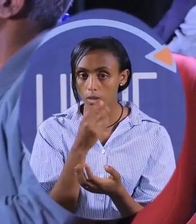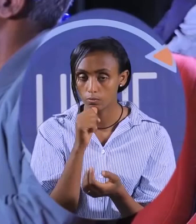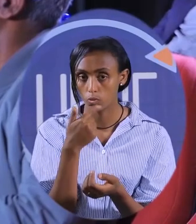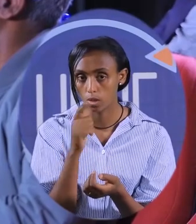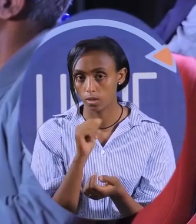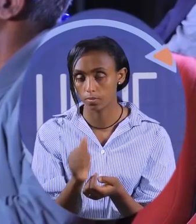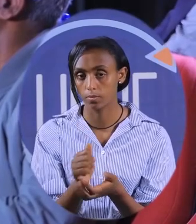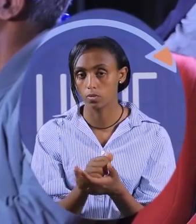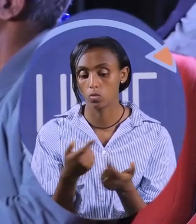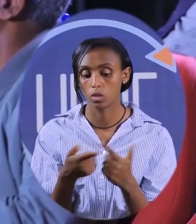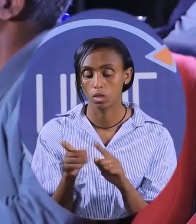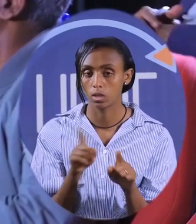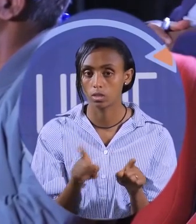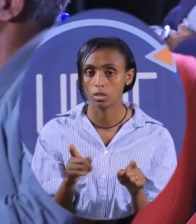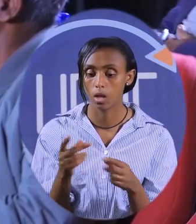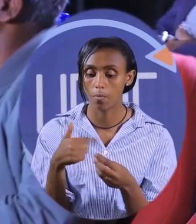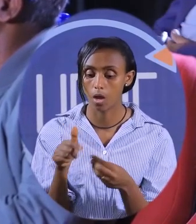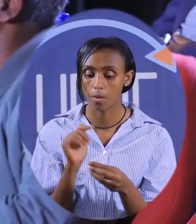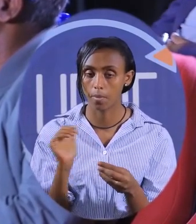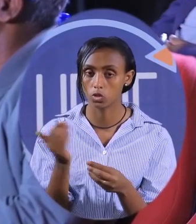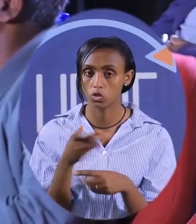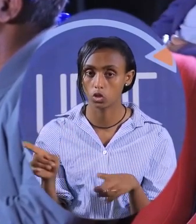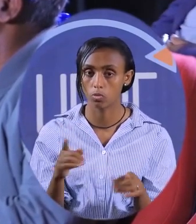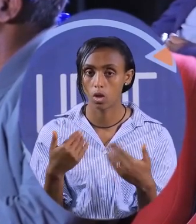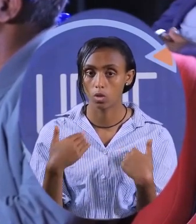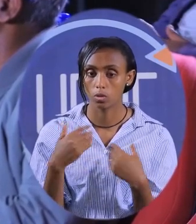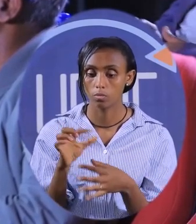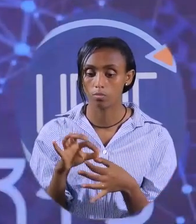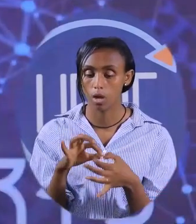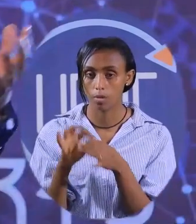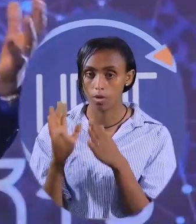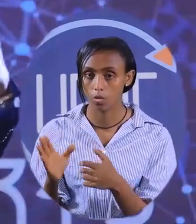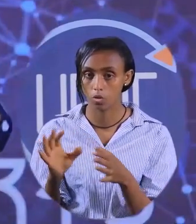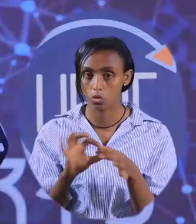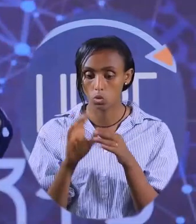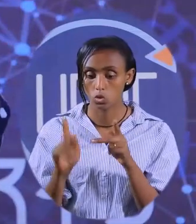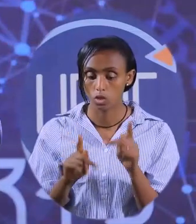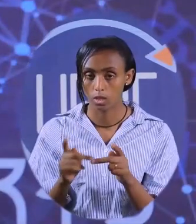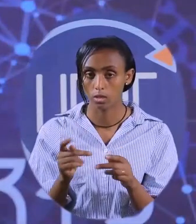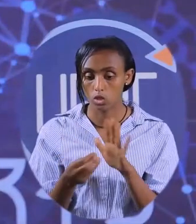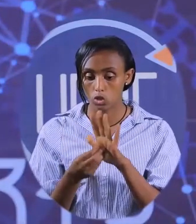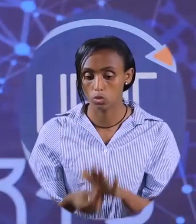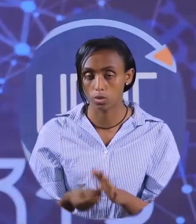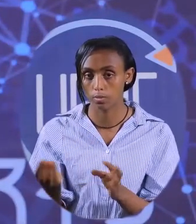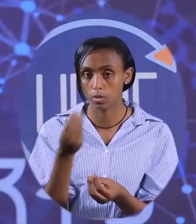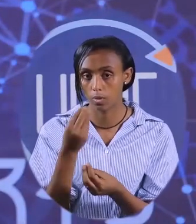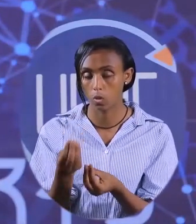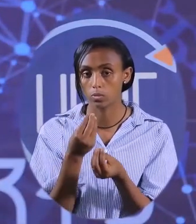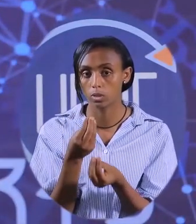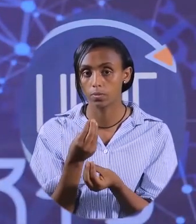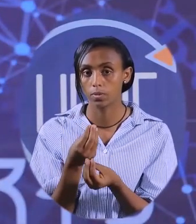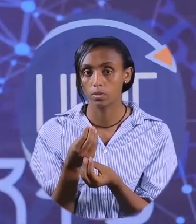አይልም ሁለተኛ ግን በአካባቢያችን ደግሞ ያሉት የማህበራዊ የሶሻል ተጽዕኖዎች የምንበላው